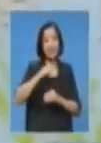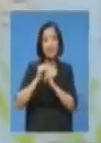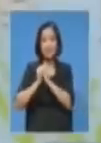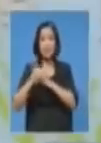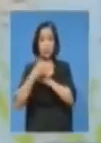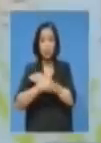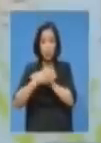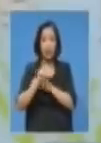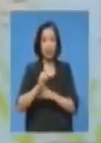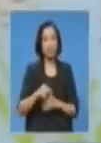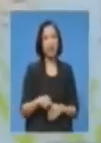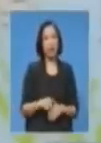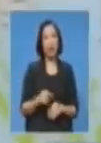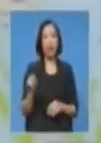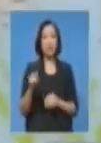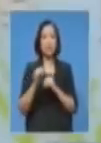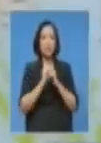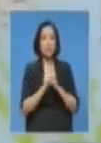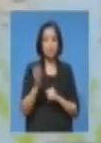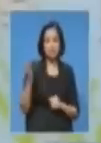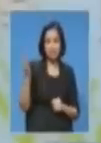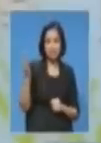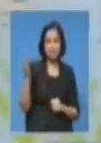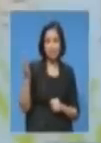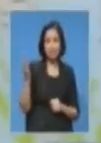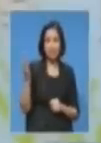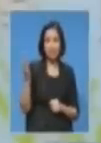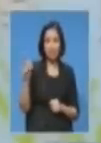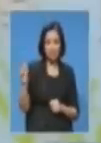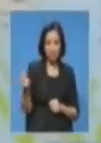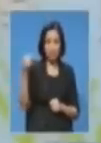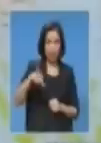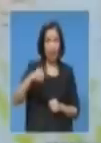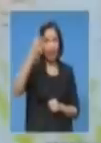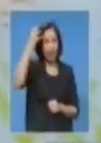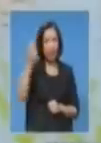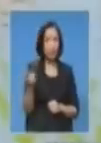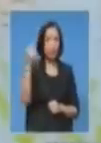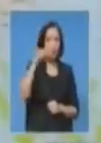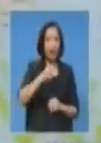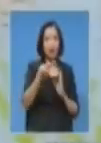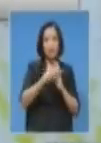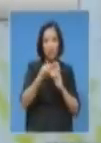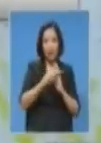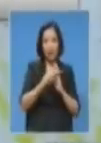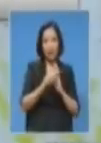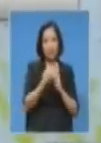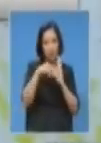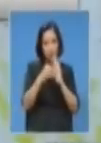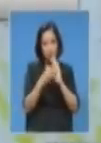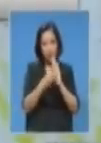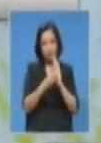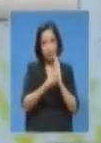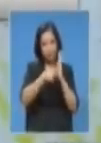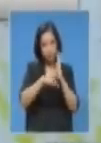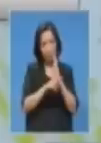การเชื่อมระหว่างคุนหมิงมายังเวียงจันทน์ของลาวครับแล้วก็จะเชื่อมลาวมาที่หนองคายจากหนองคายก็จะลงมากรุงเทพแล้วลง